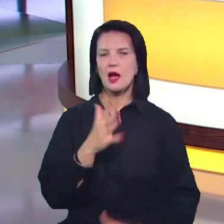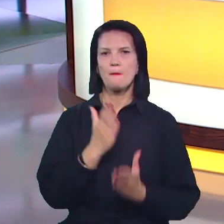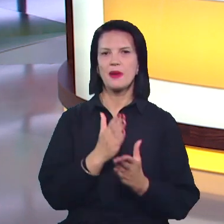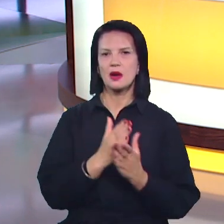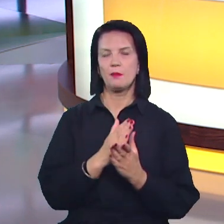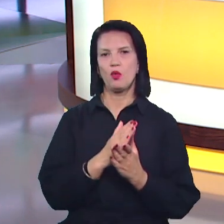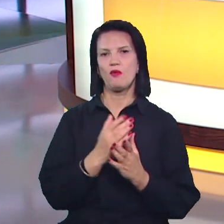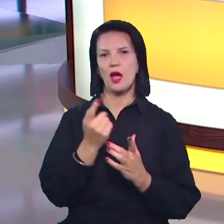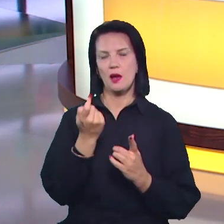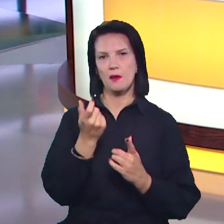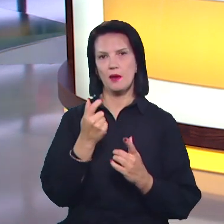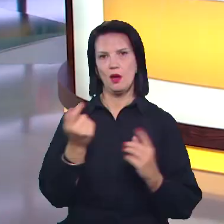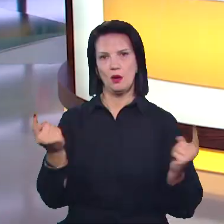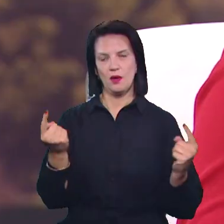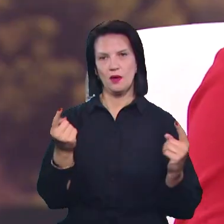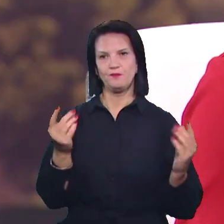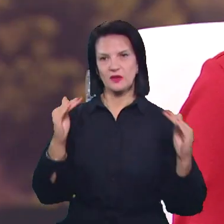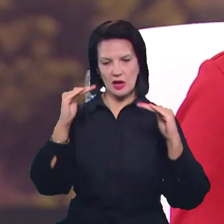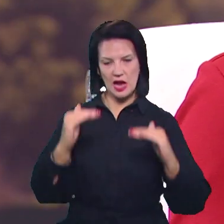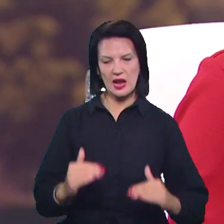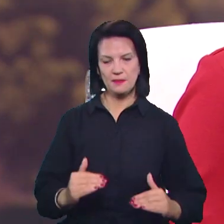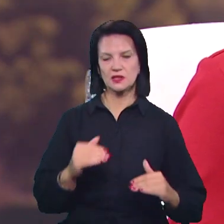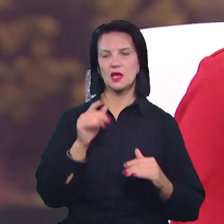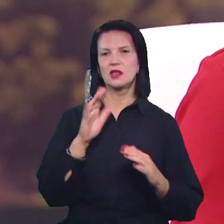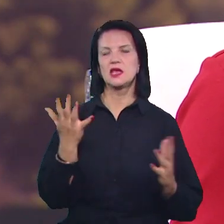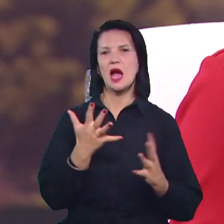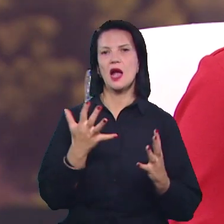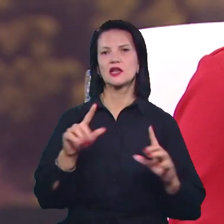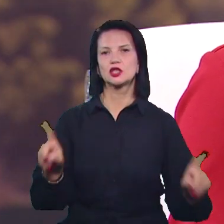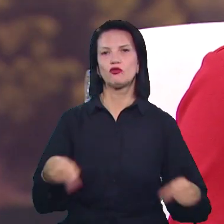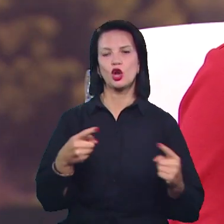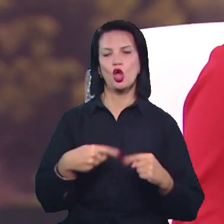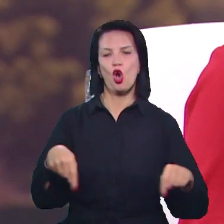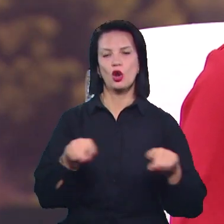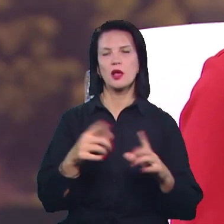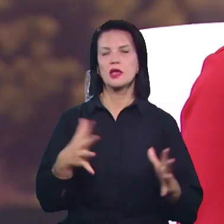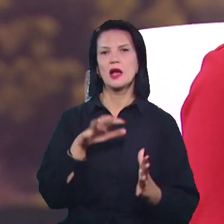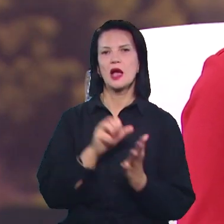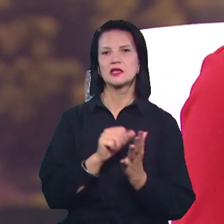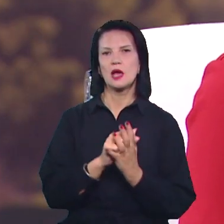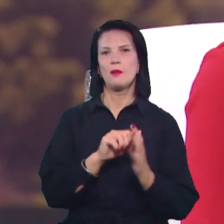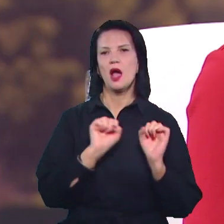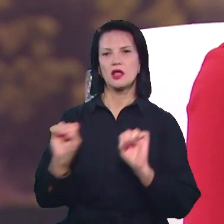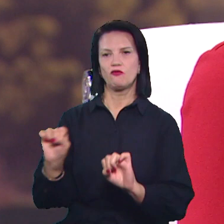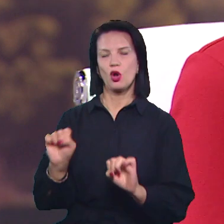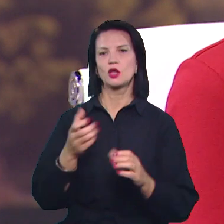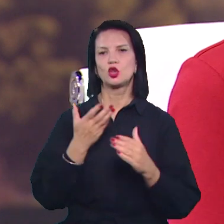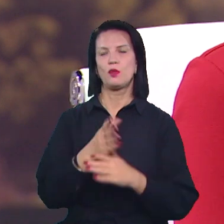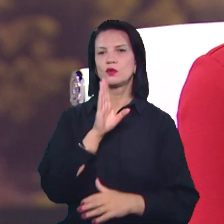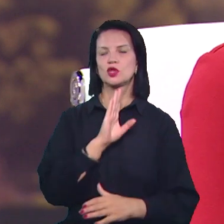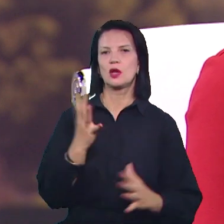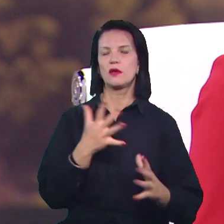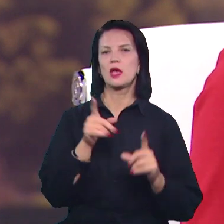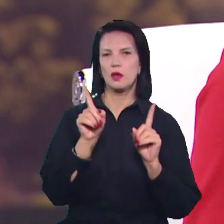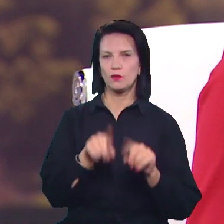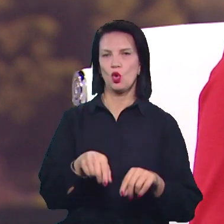яка створила організацію, яка займається адвокацією та допомогою жінкам, яким також поставили